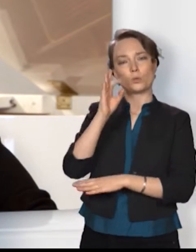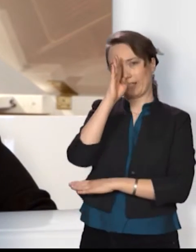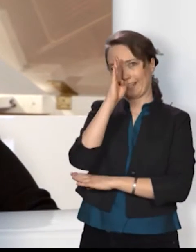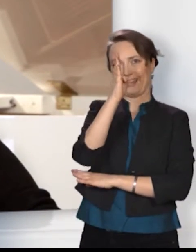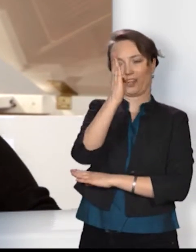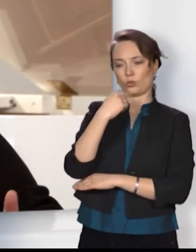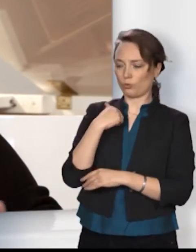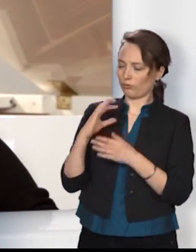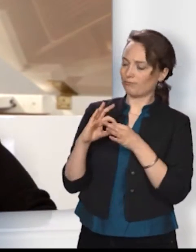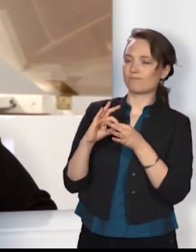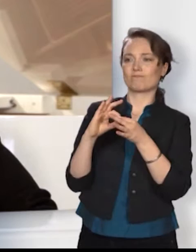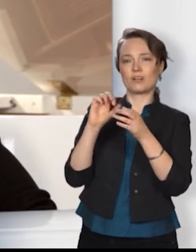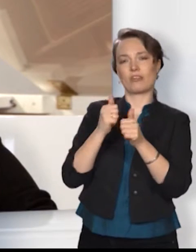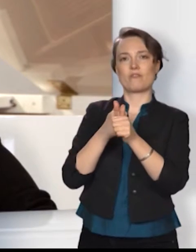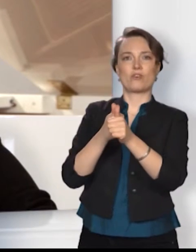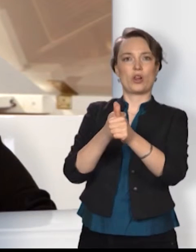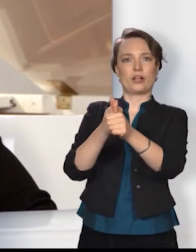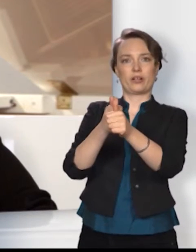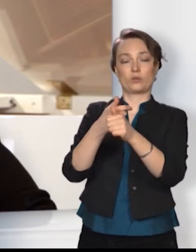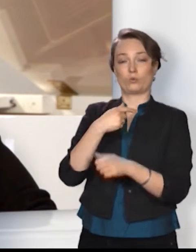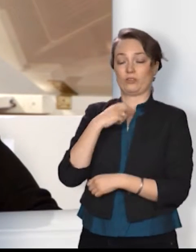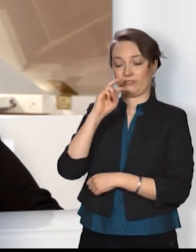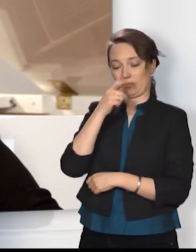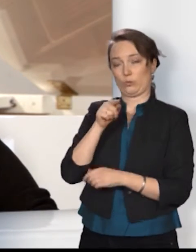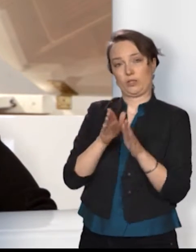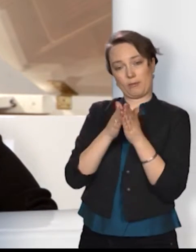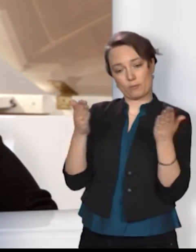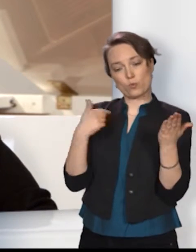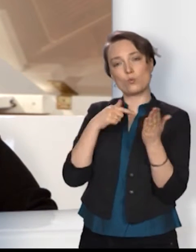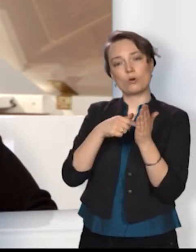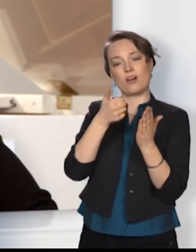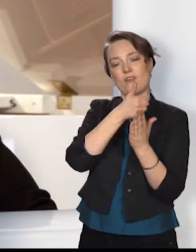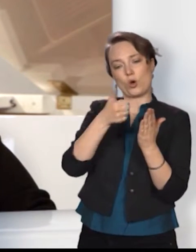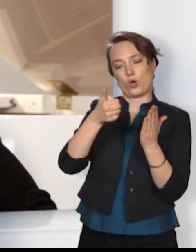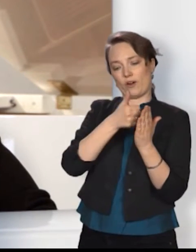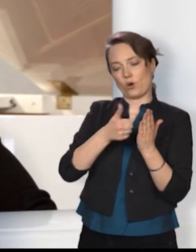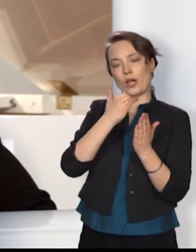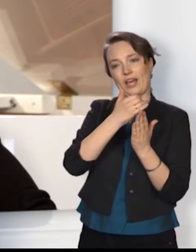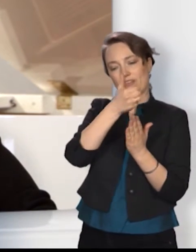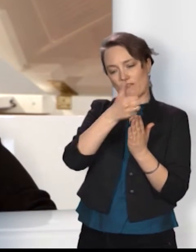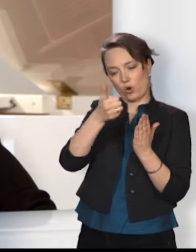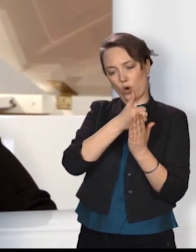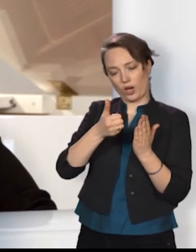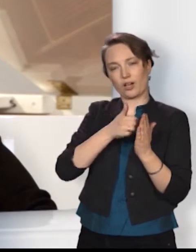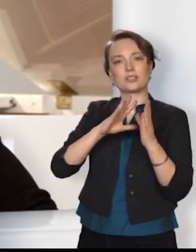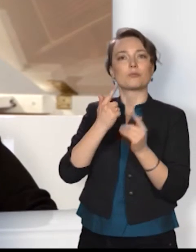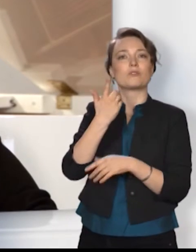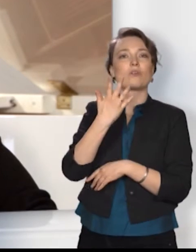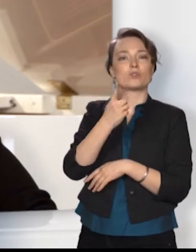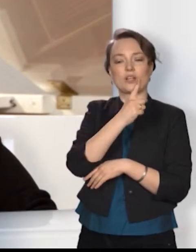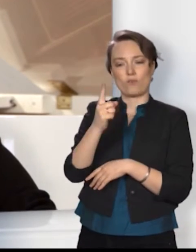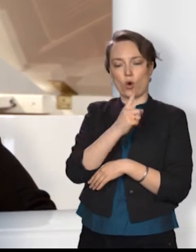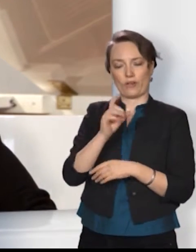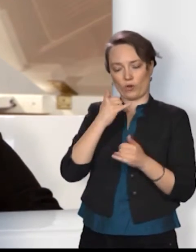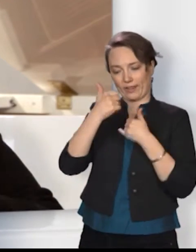können. Und ich habe versucht, in dem Buch einfach Woche für Woche durch die 52 Wochen des Jahres kleine